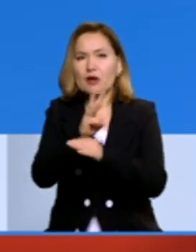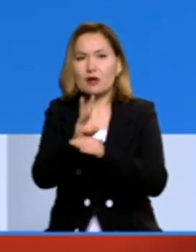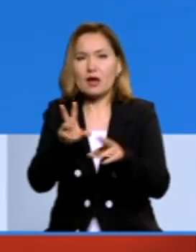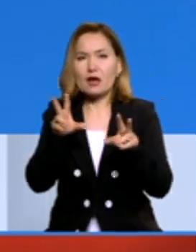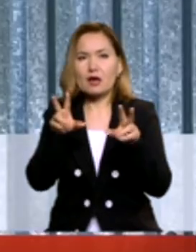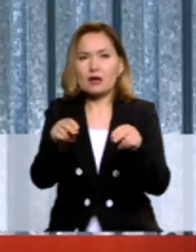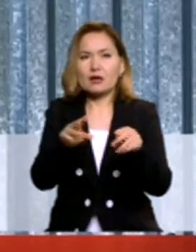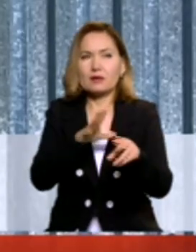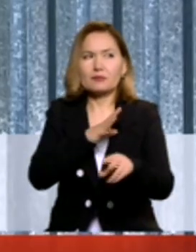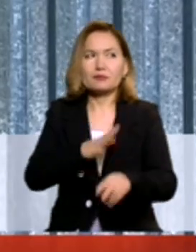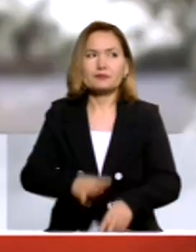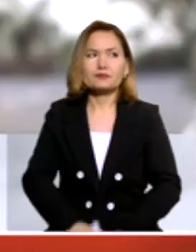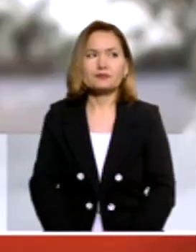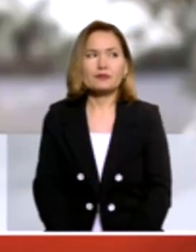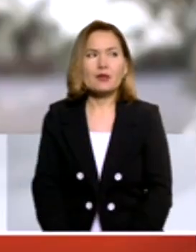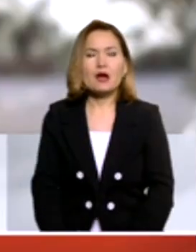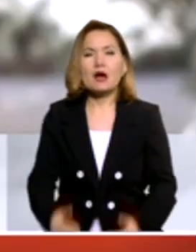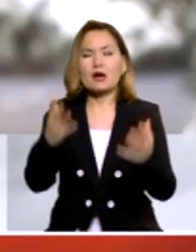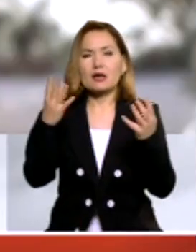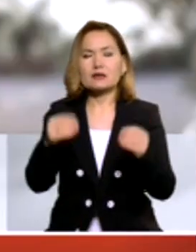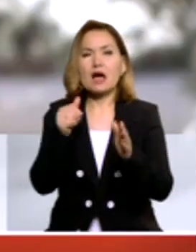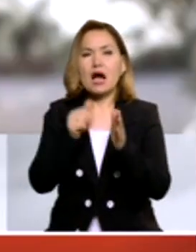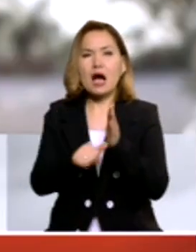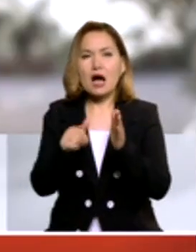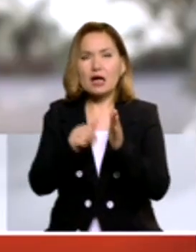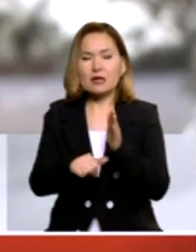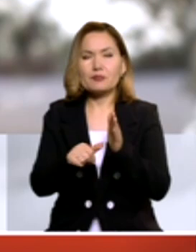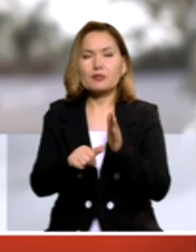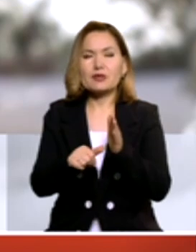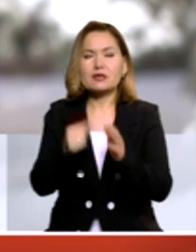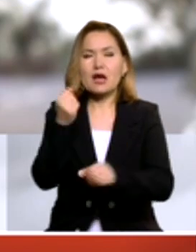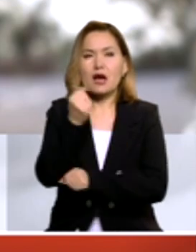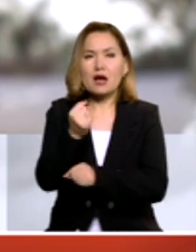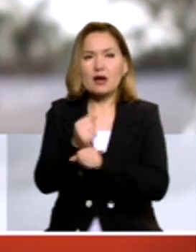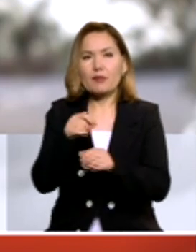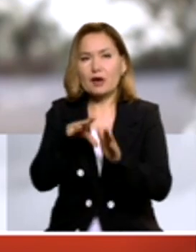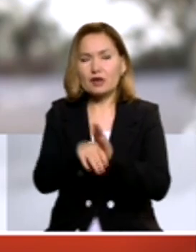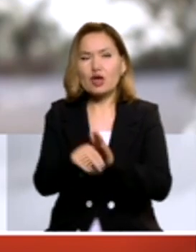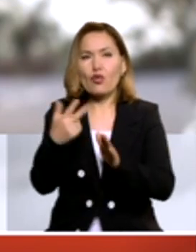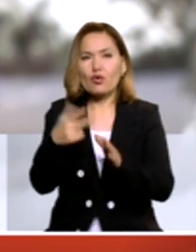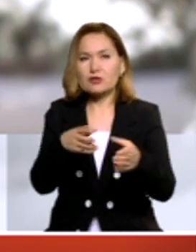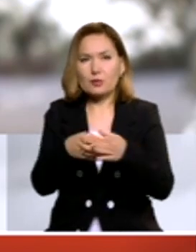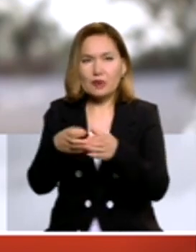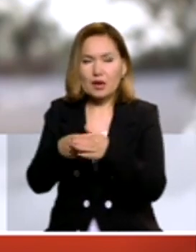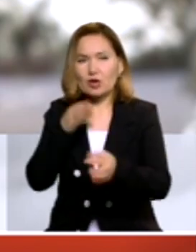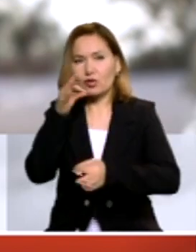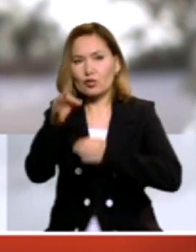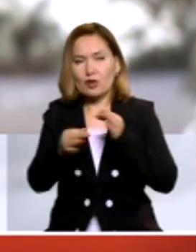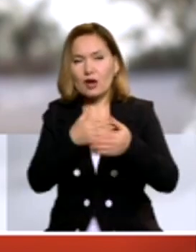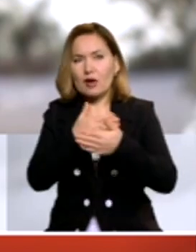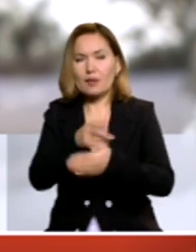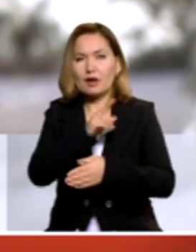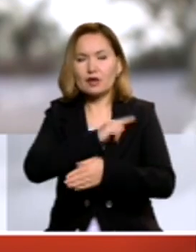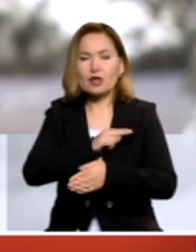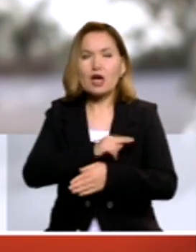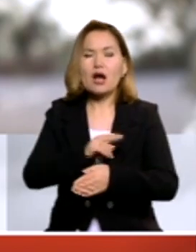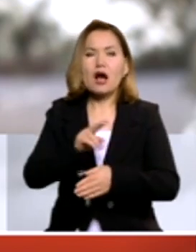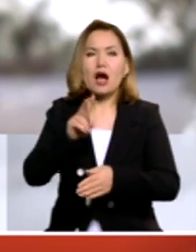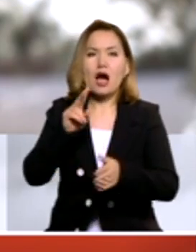етті. Қазір 60 адам 30 бригадада жұмыс жасауда. Бүгіндікке сол 691